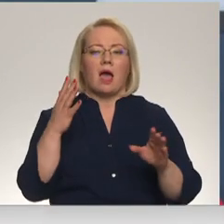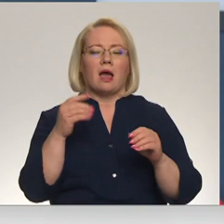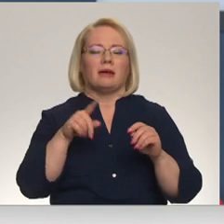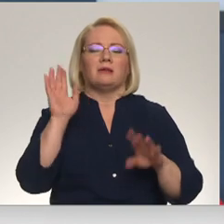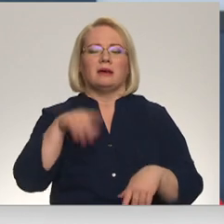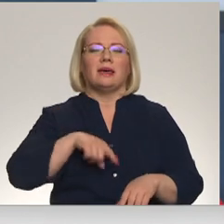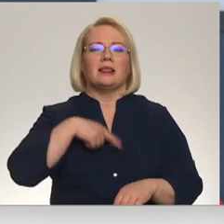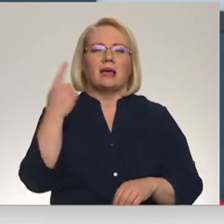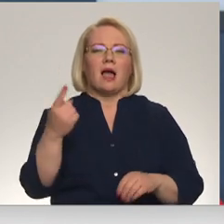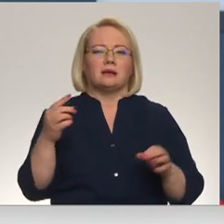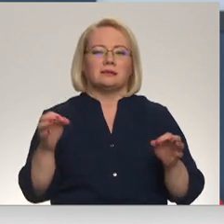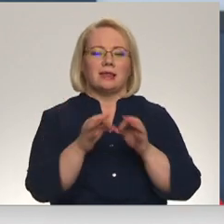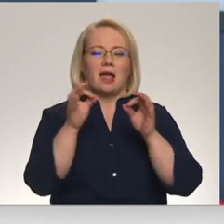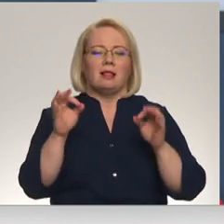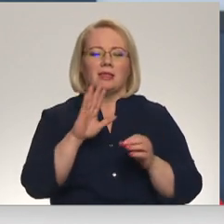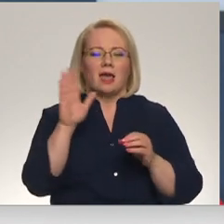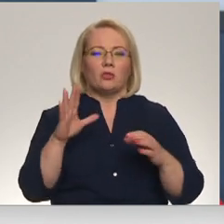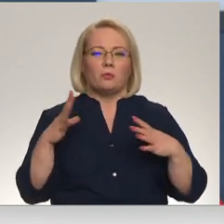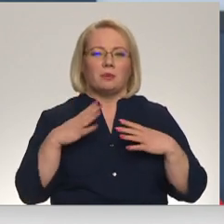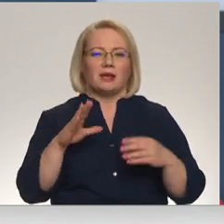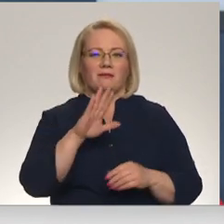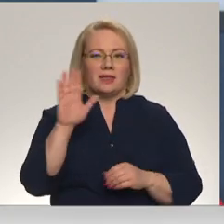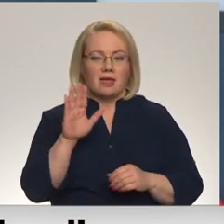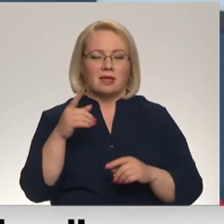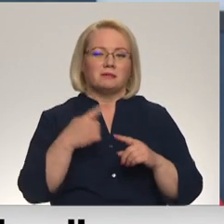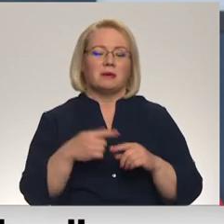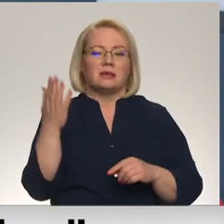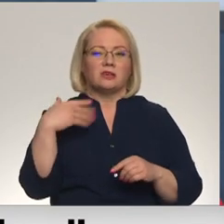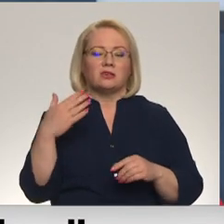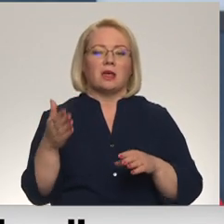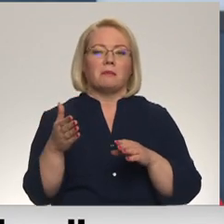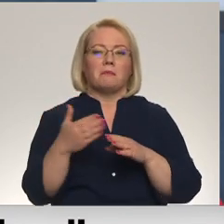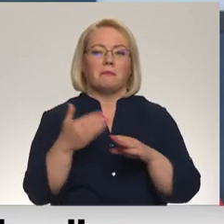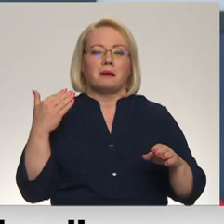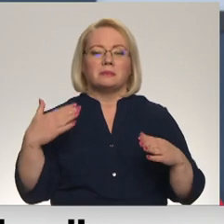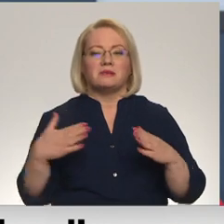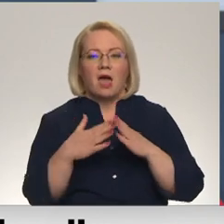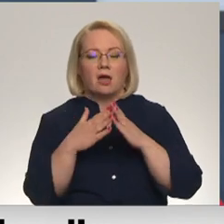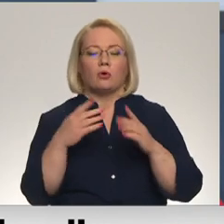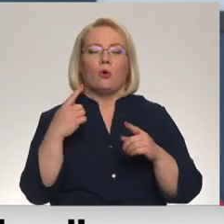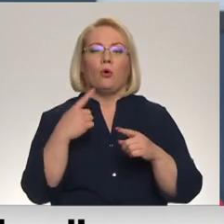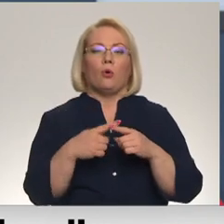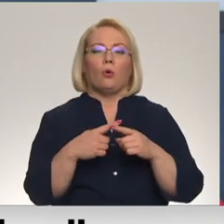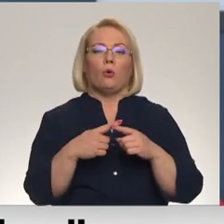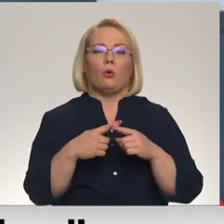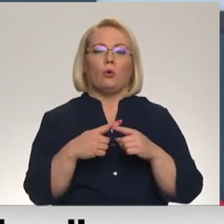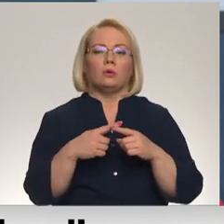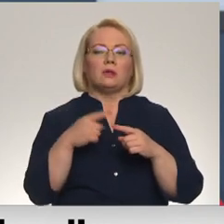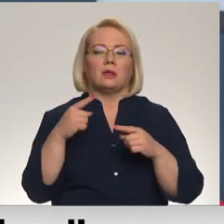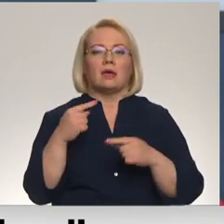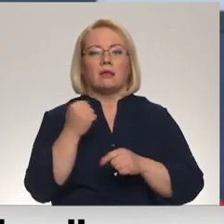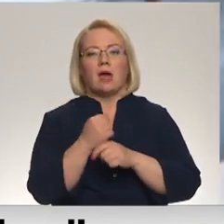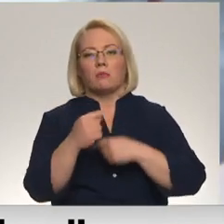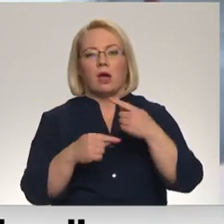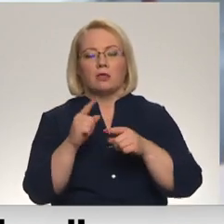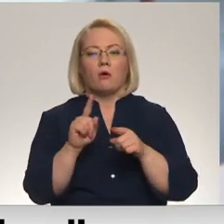mēs aicinātu neaizmirst arī pirmsvētku un brīvdienu gaidu steigā šo